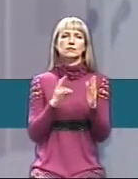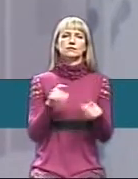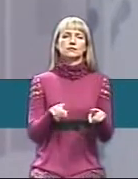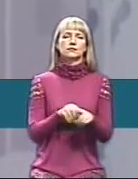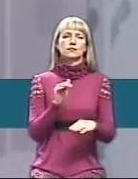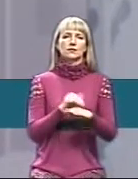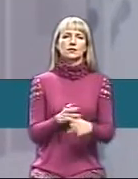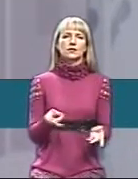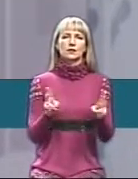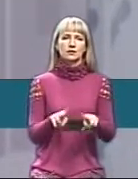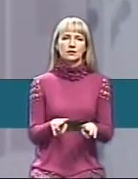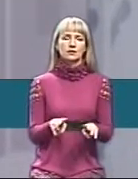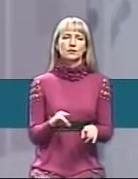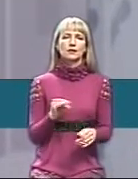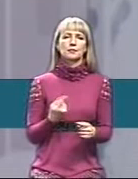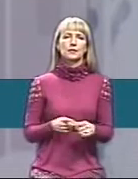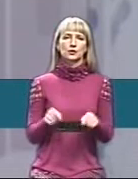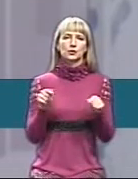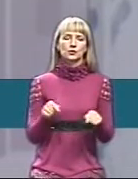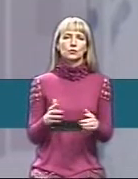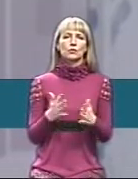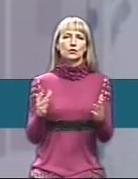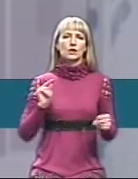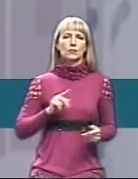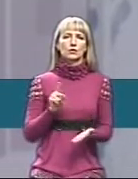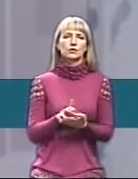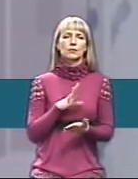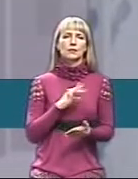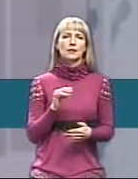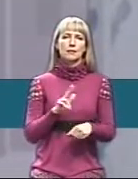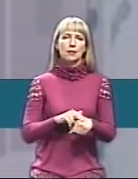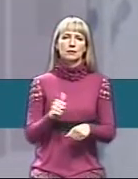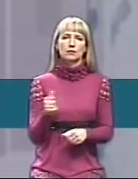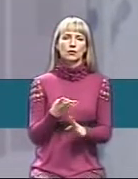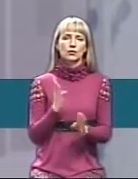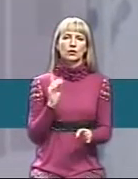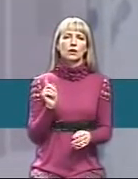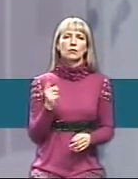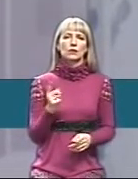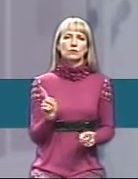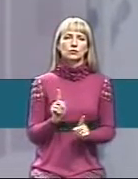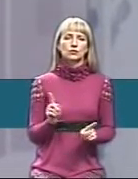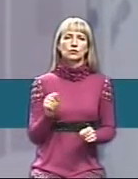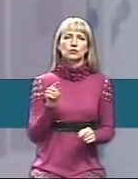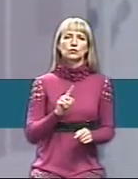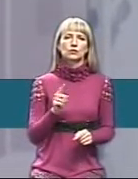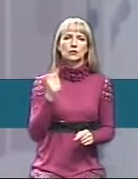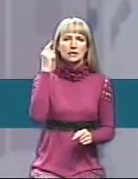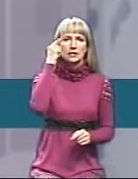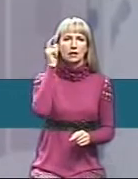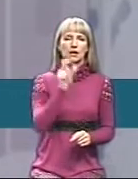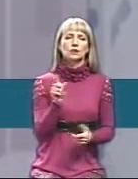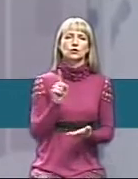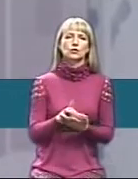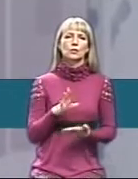факты существуют, поэтому здесь, мне кажется, больше работа должна быть и полиции в первую очередь, потому что ну, то, что сознание граждан